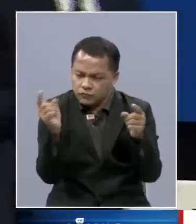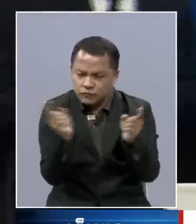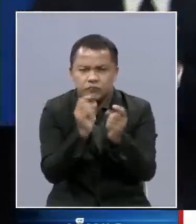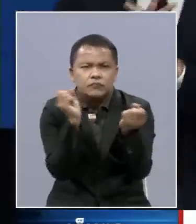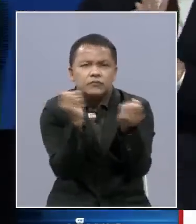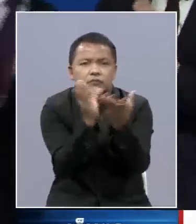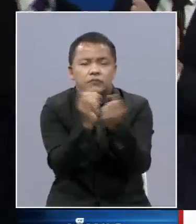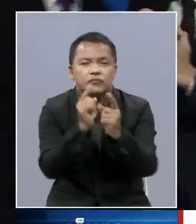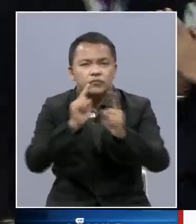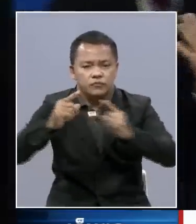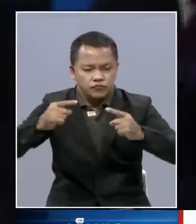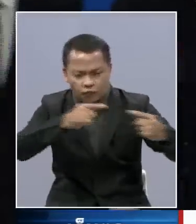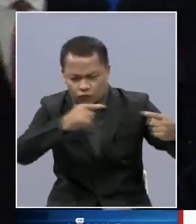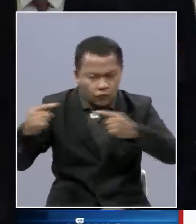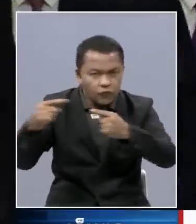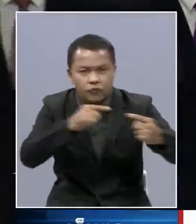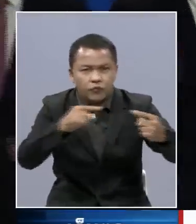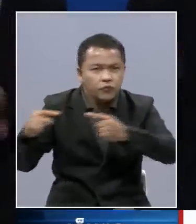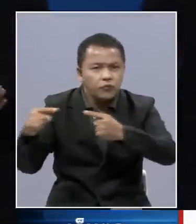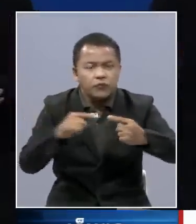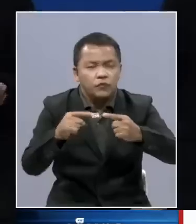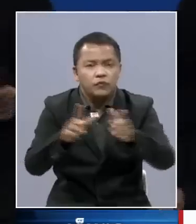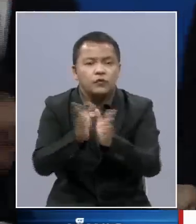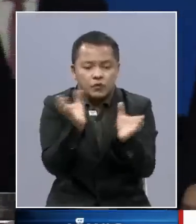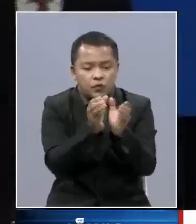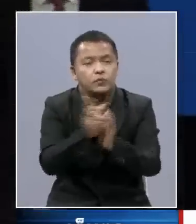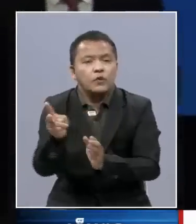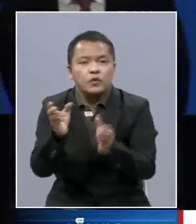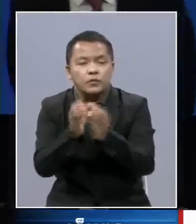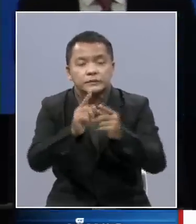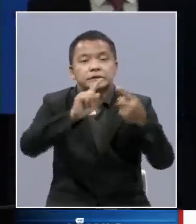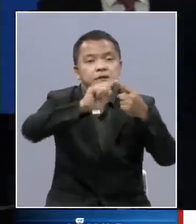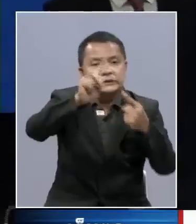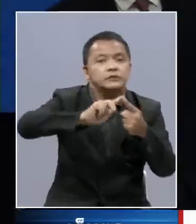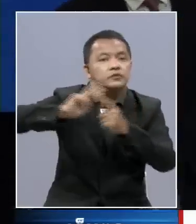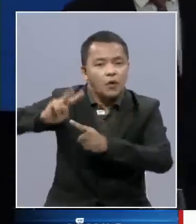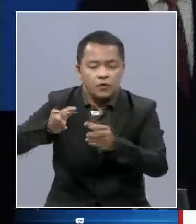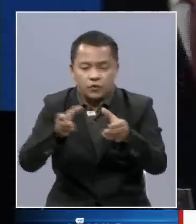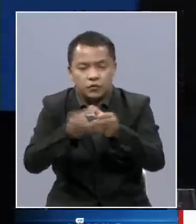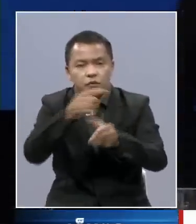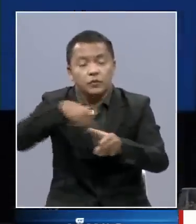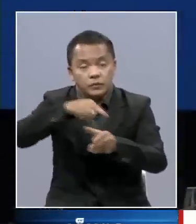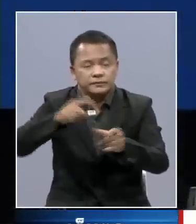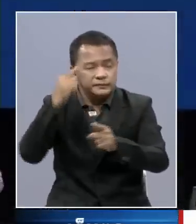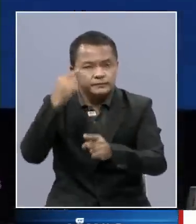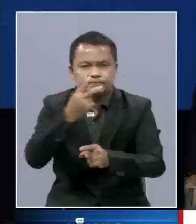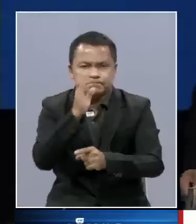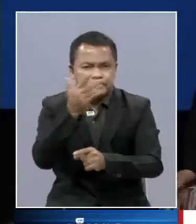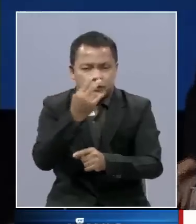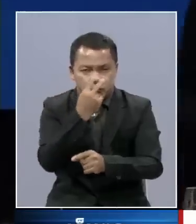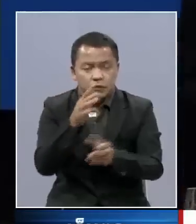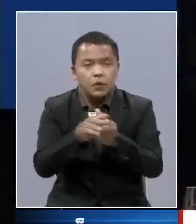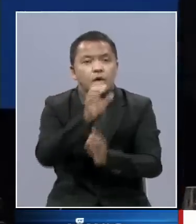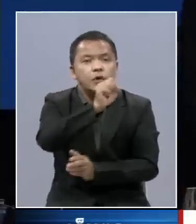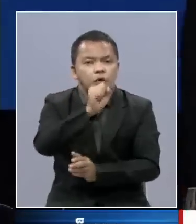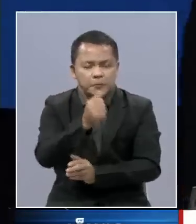เห็นเรื่องของการต่อรองอย่างหนักหน่วงเลยครับระหว่าง2พรรคใหญ่พรรคอันดับ1อันดับ2ที่จะว่าไปเนี่ยเขาก็มองว่าจำ